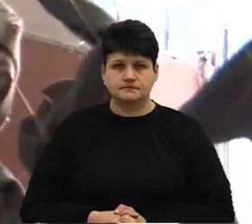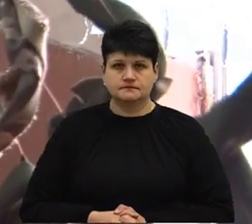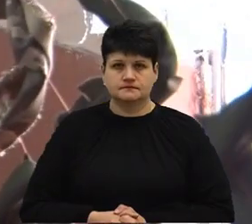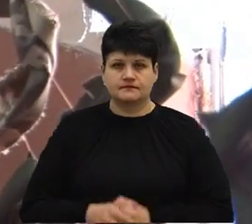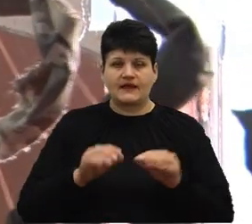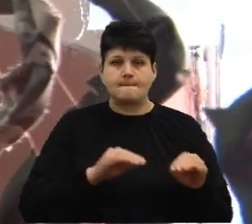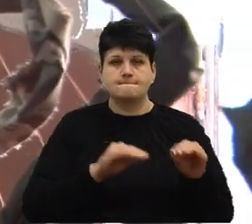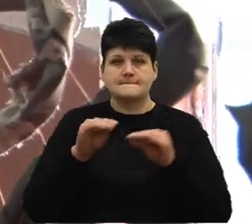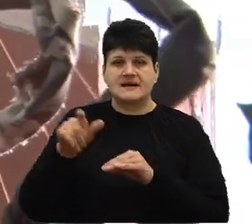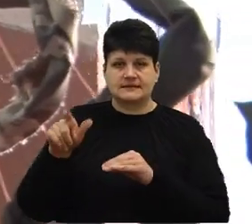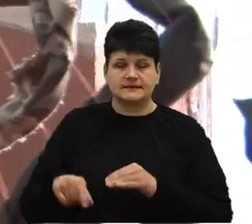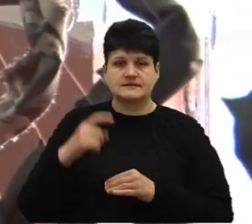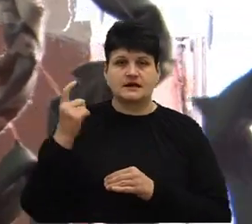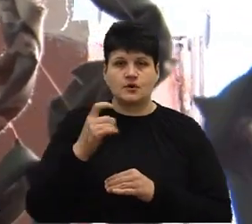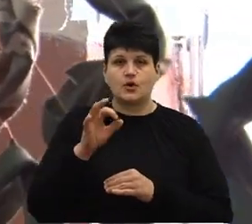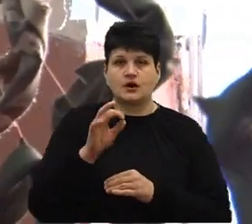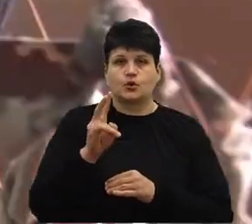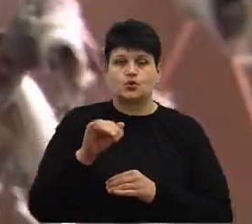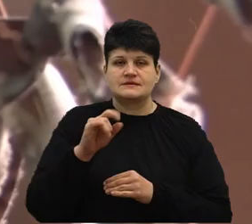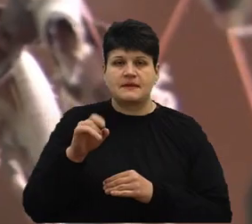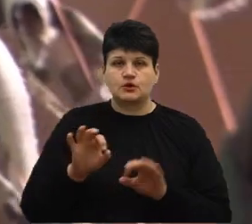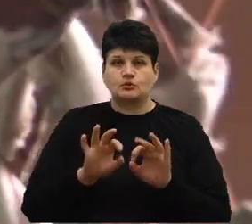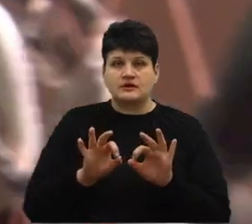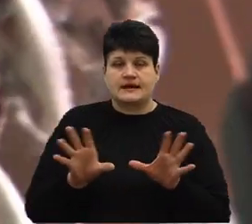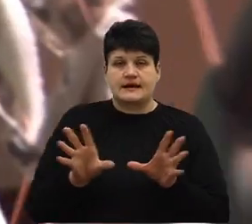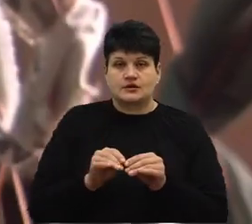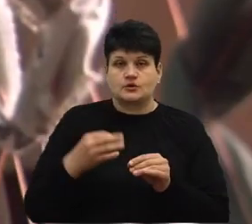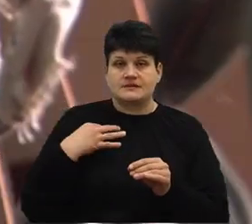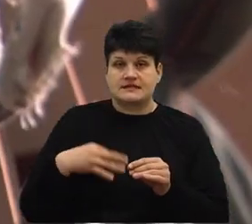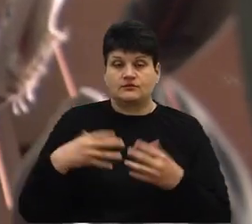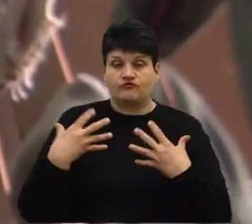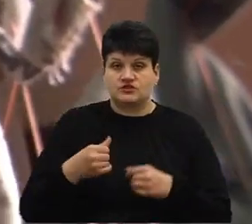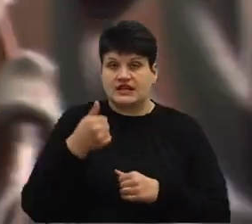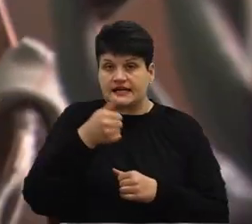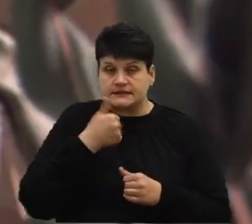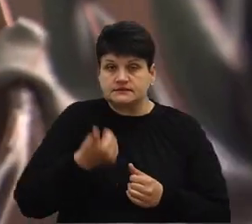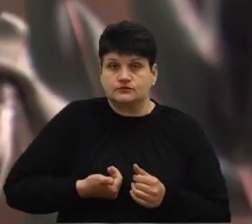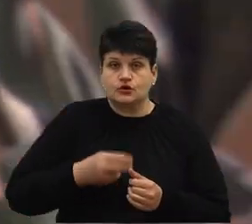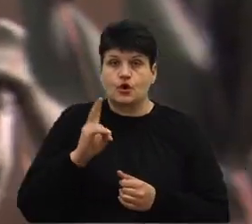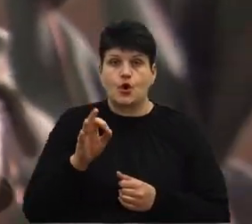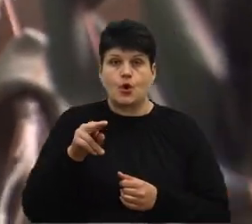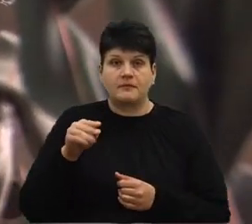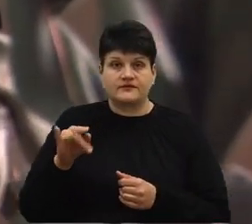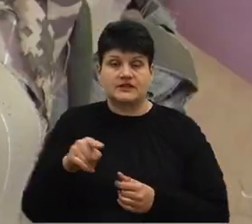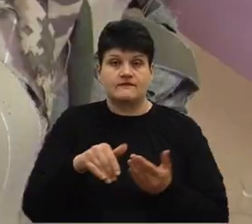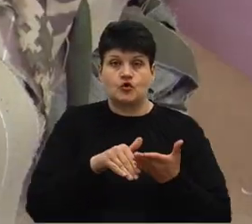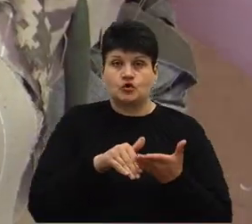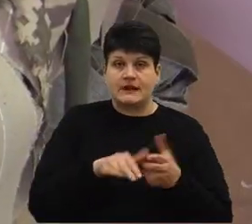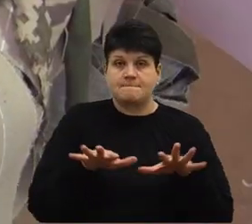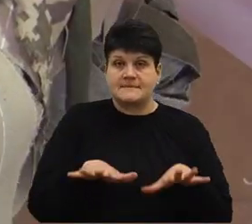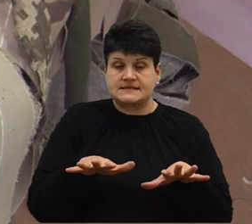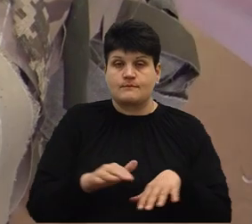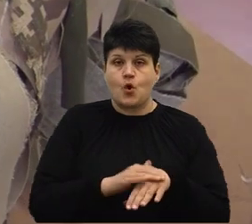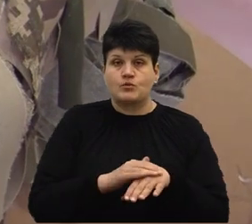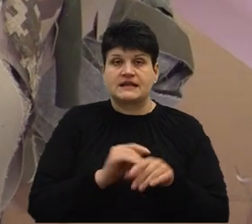переселенка з Харкова Ольга Кузьменко розповідає і разом із сином уже рік проживають у Копичинцях вона волонтерить у місцевому